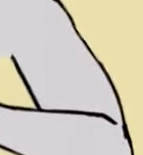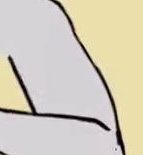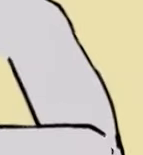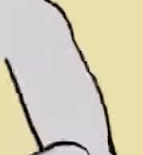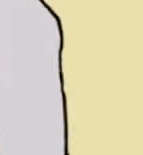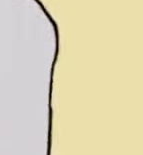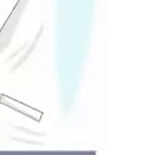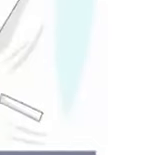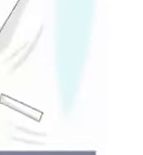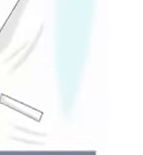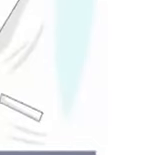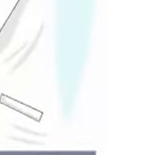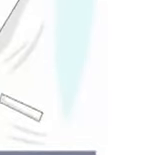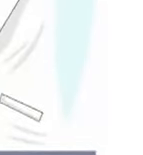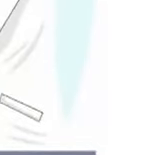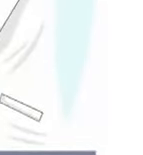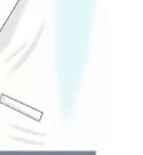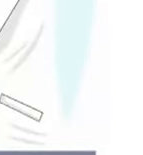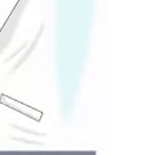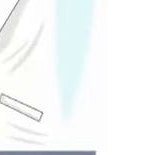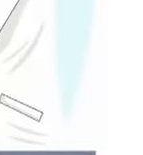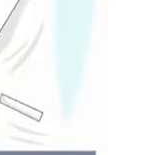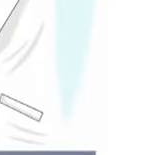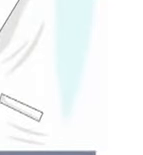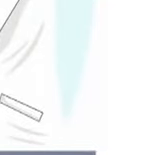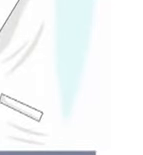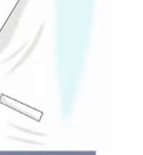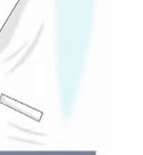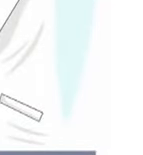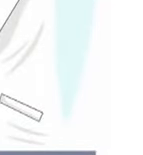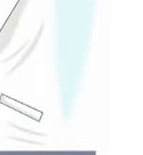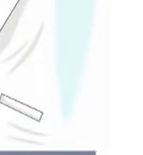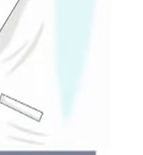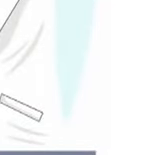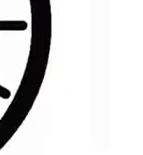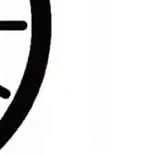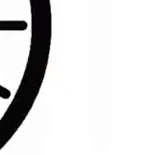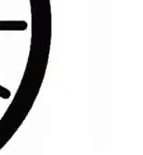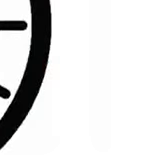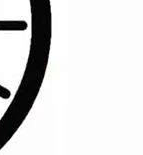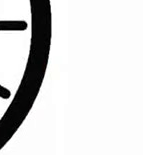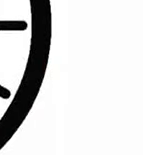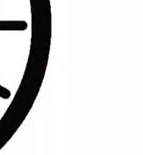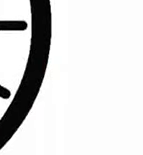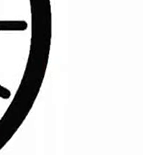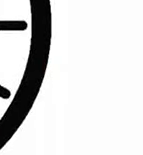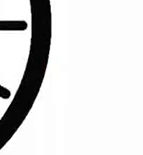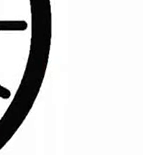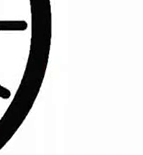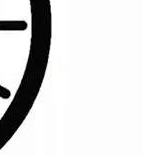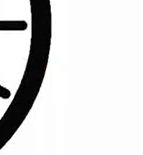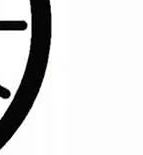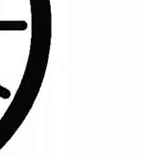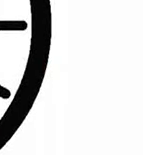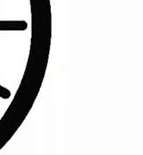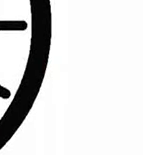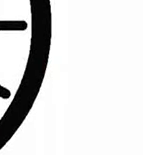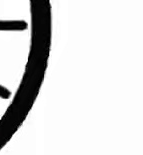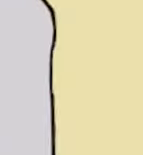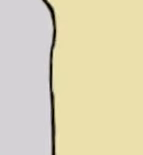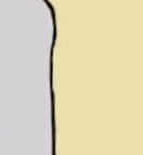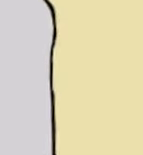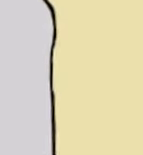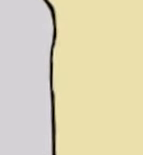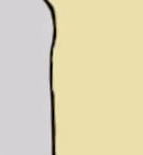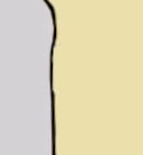Jovela iCOVID-19 unciphise emathuba ekugula kakhulu nawungayithola. Kanjalo qhubeka nekunatha kahle ema